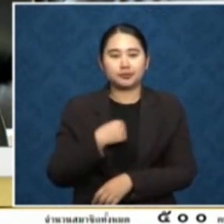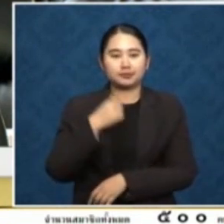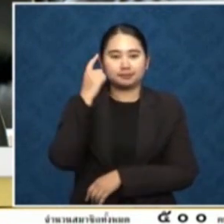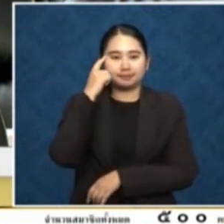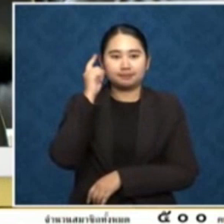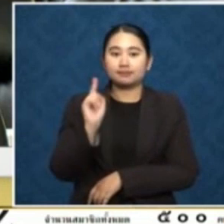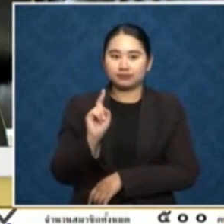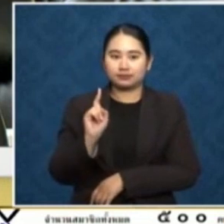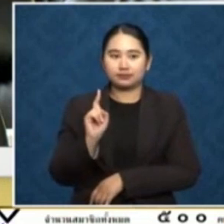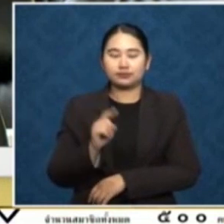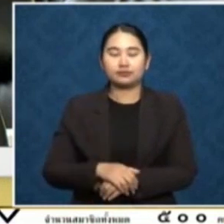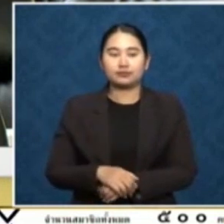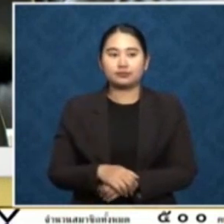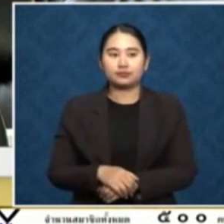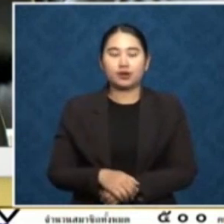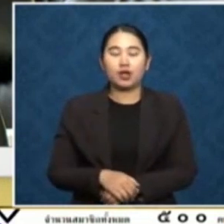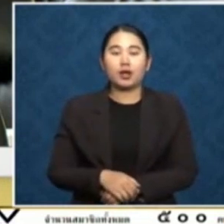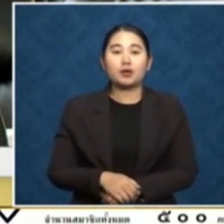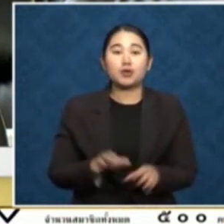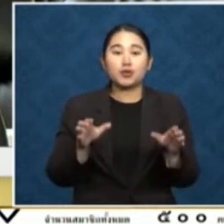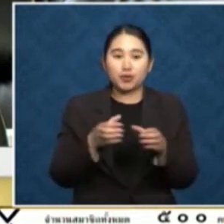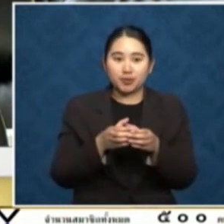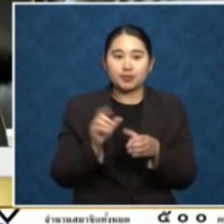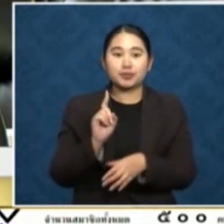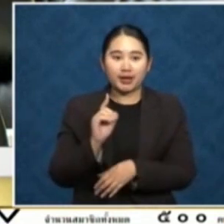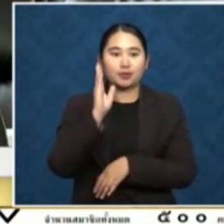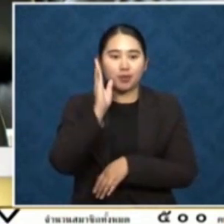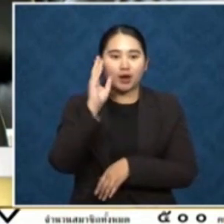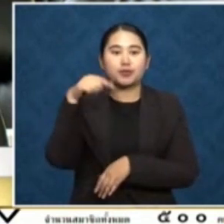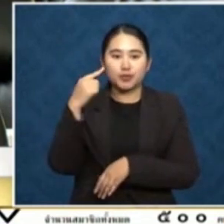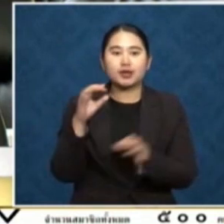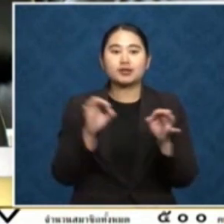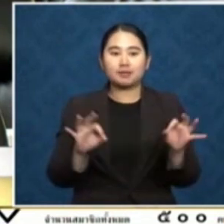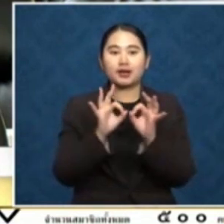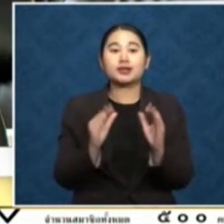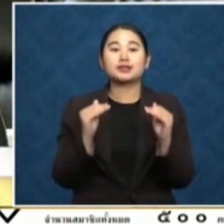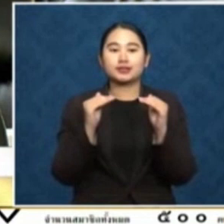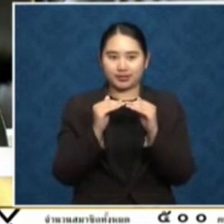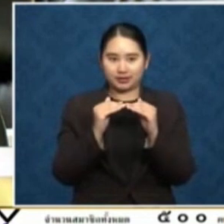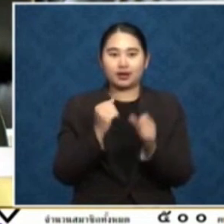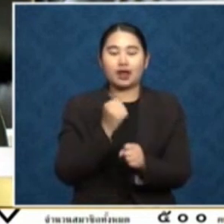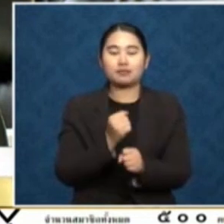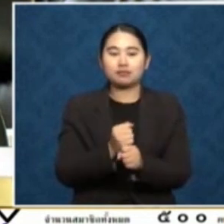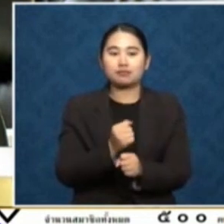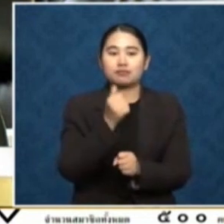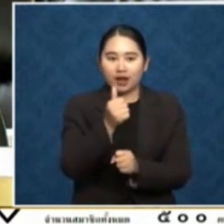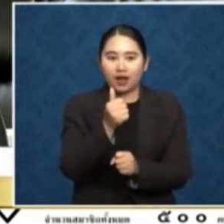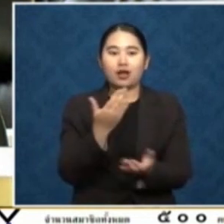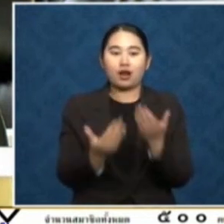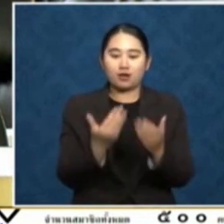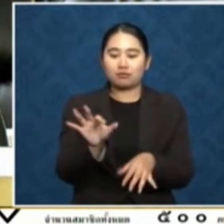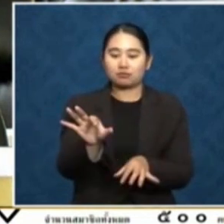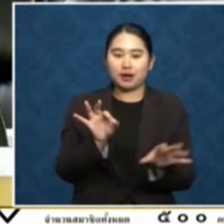ไงก็ตามผมมองว่าไม่ว่าจะเป็นเพศไหนทุกคนควรมีสิทธิ์ได้